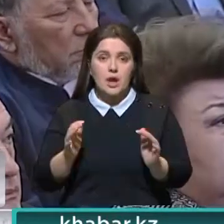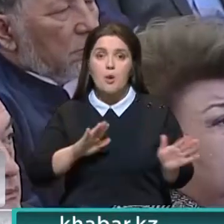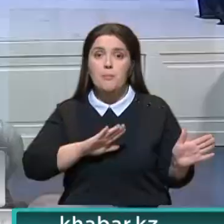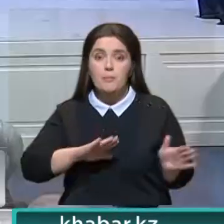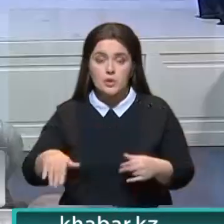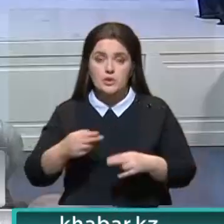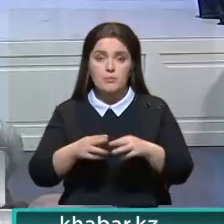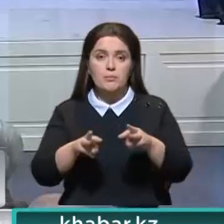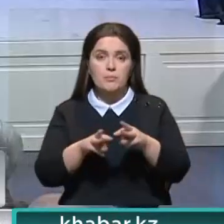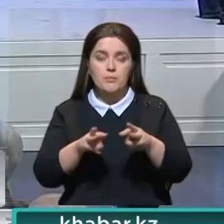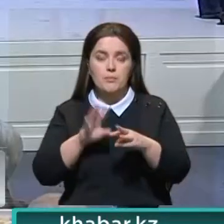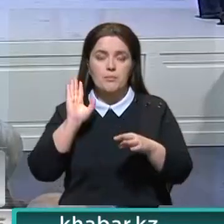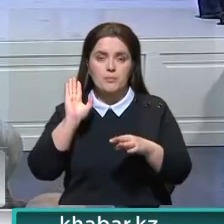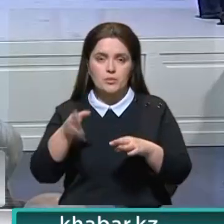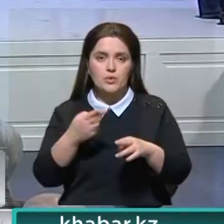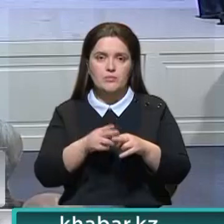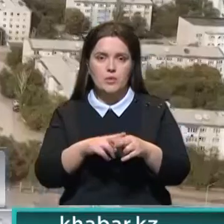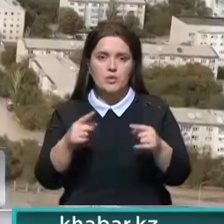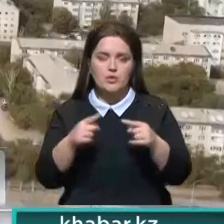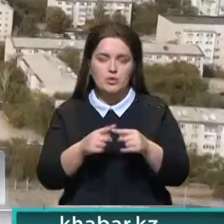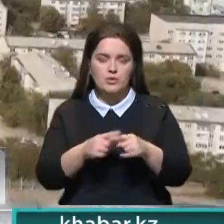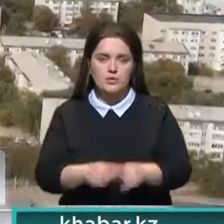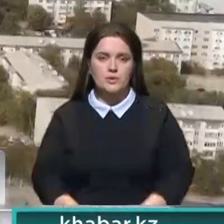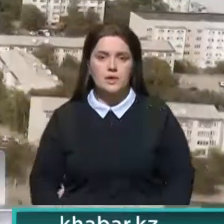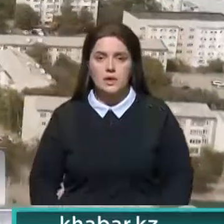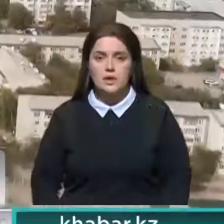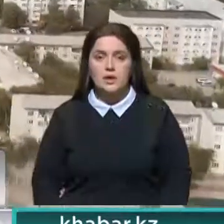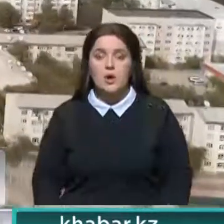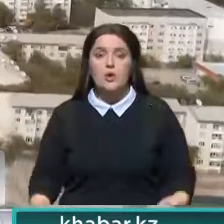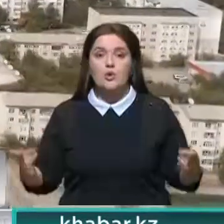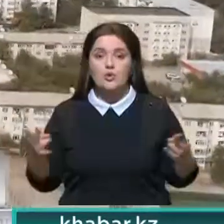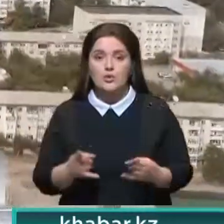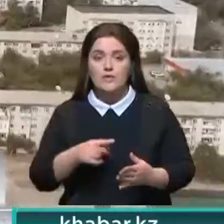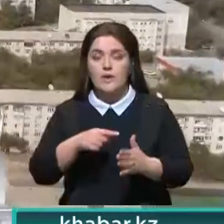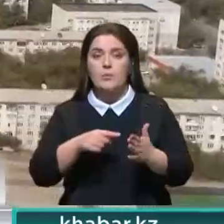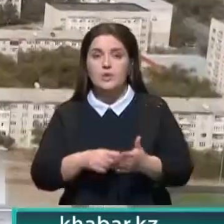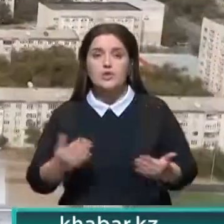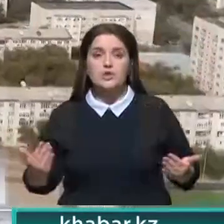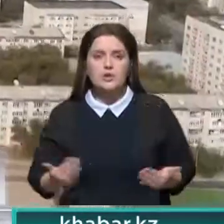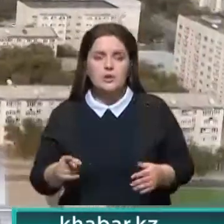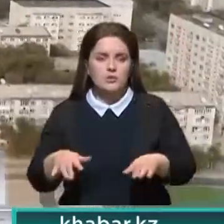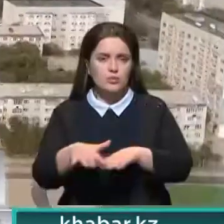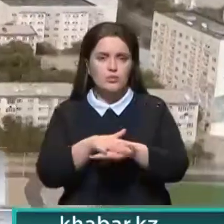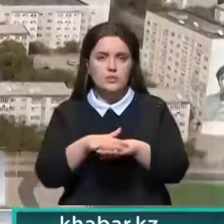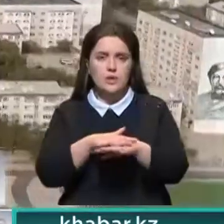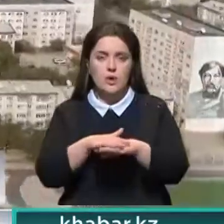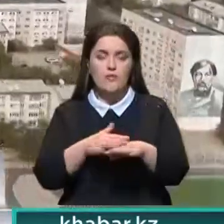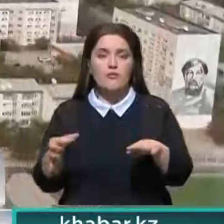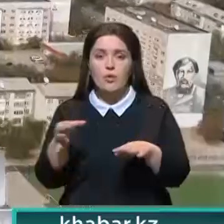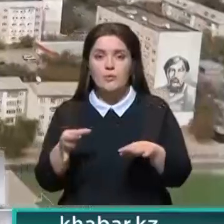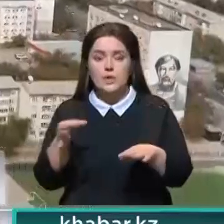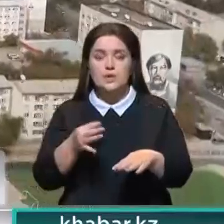этого правительством будут приниматься конкретные меры. Конкретные меры нужны и в вопросе жилья. Регион густонаселенный. В области живет